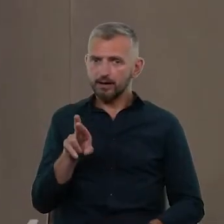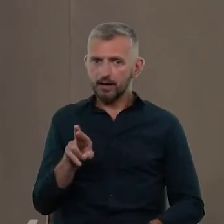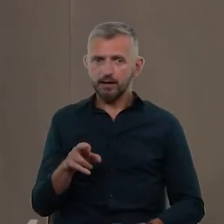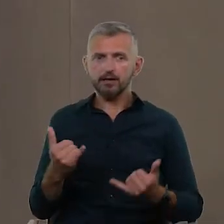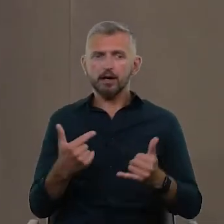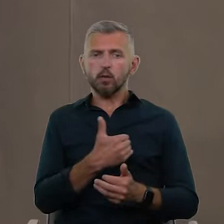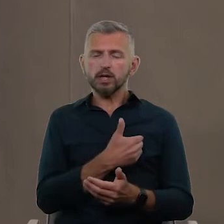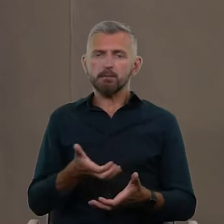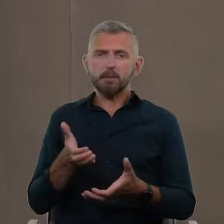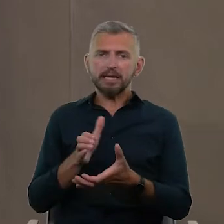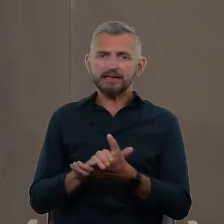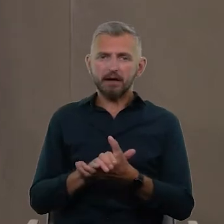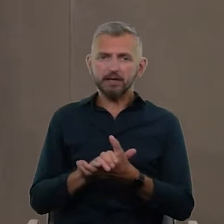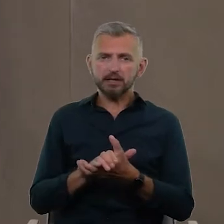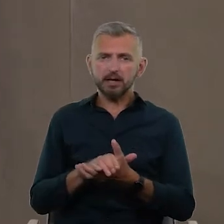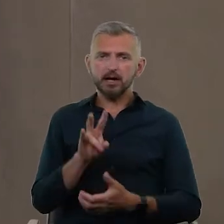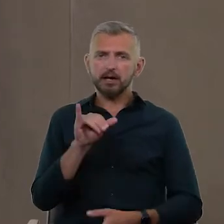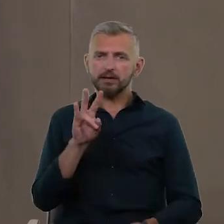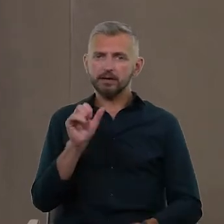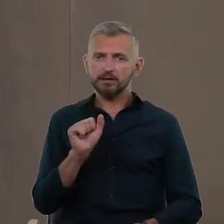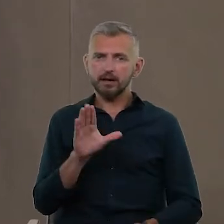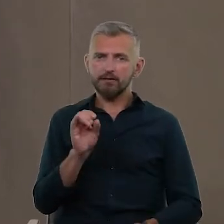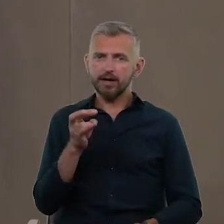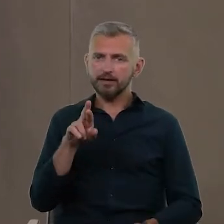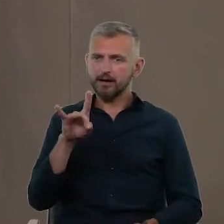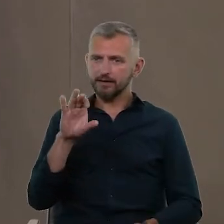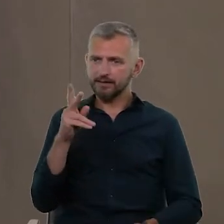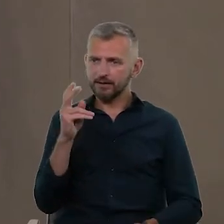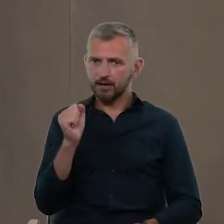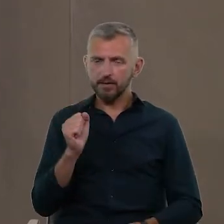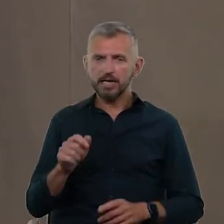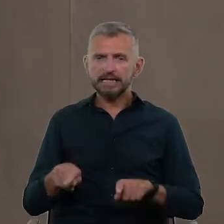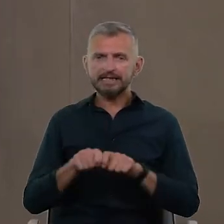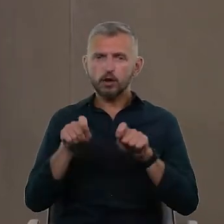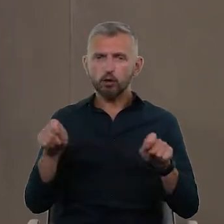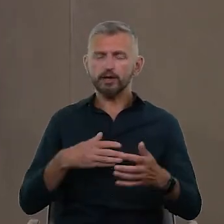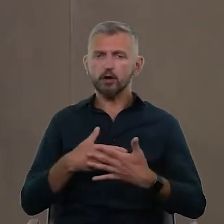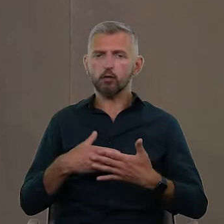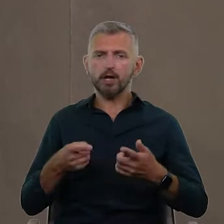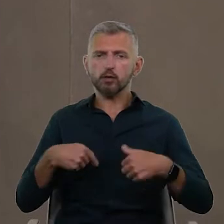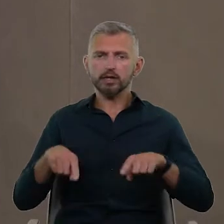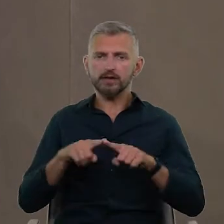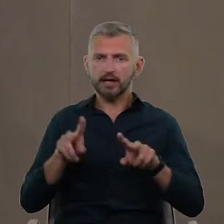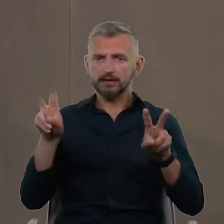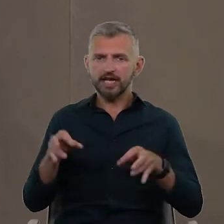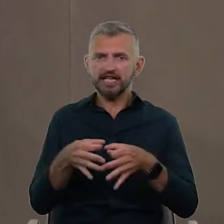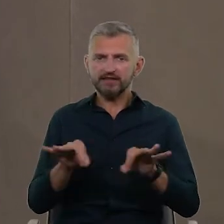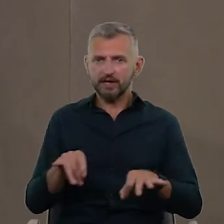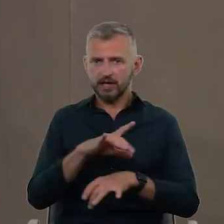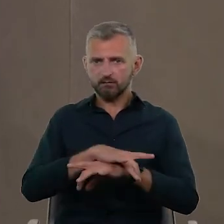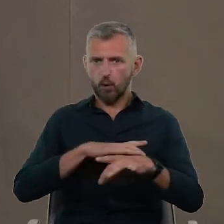зараз хотіла би представити Ніна Винярська, засновниця громадської організації «Звільнення з